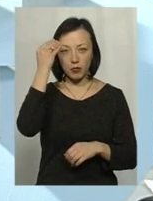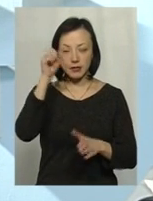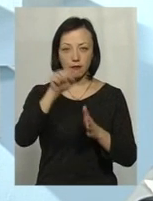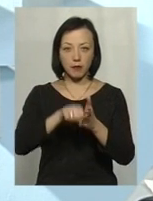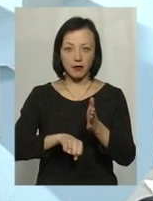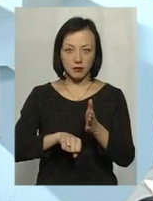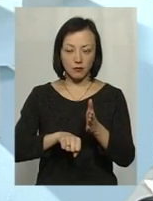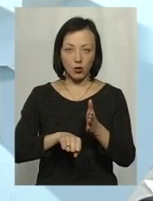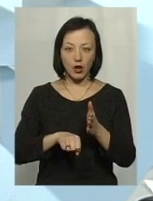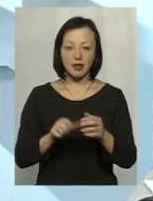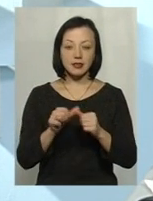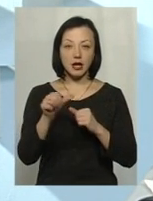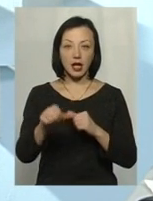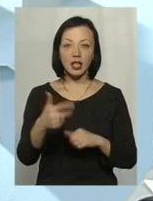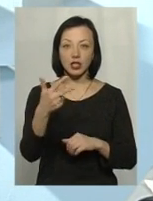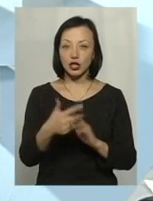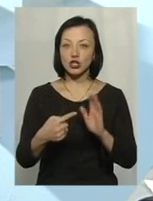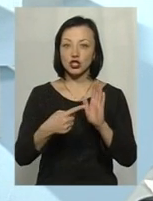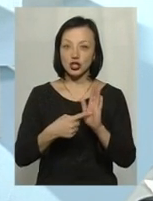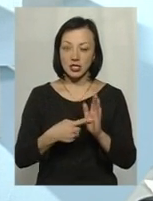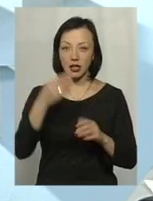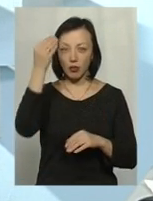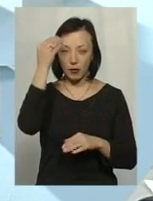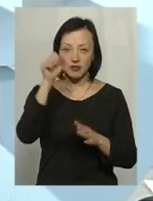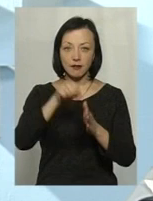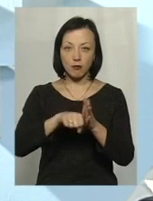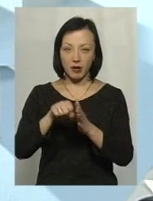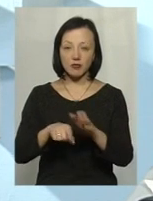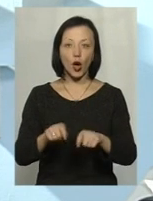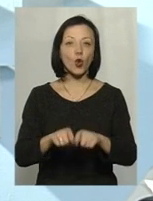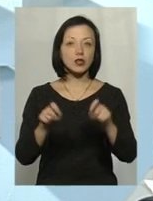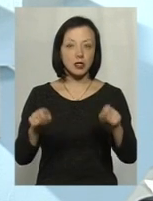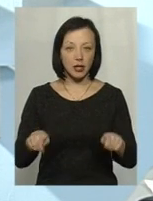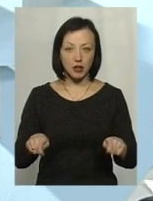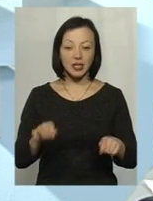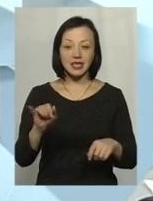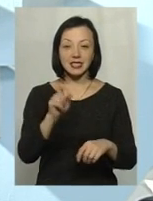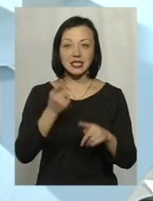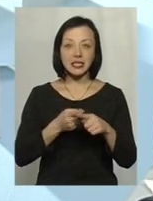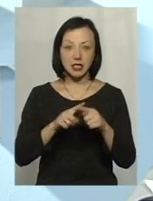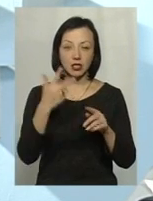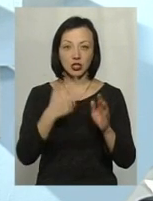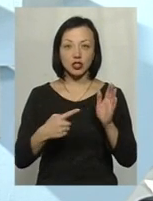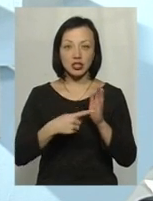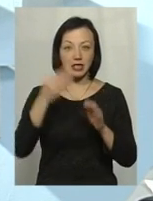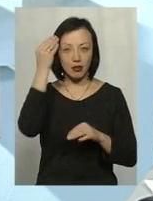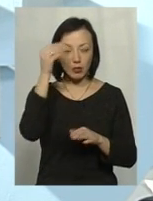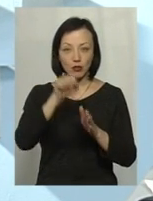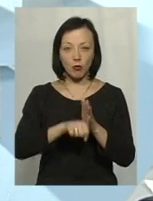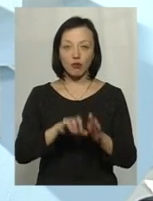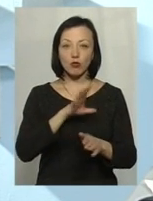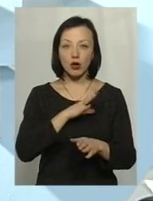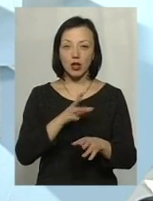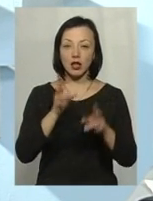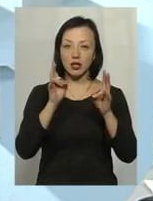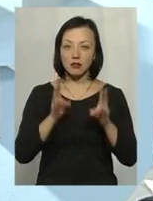вбивство, з яких 36 навмисних вбивств розкрито. Із цих 36 навмисних вбивств були